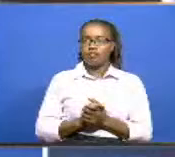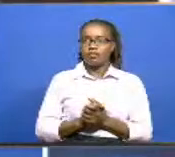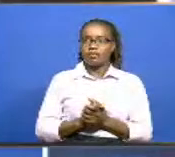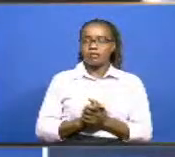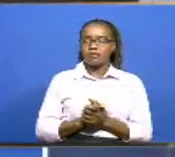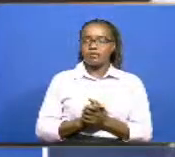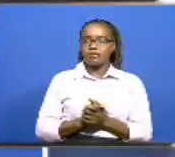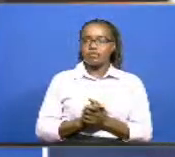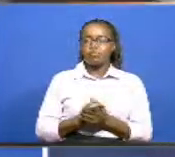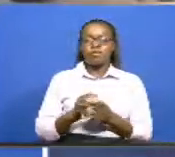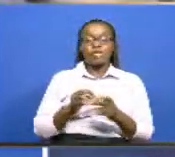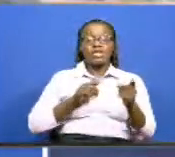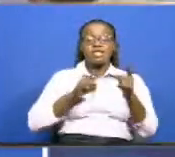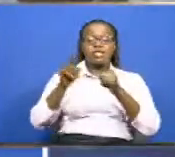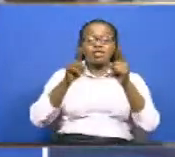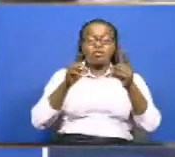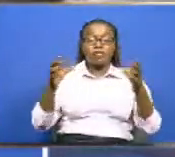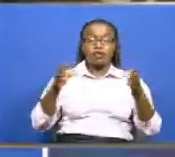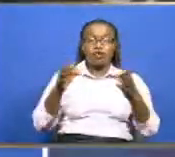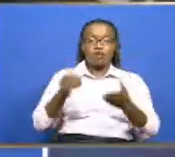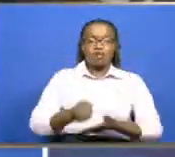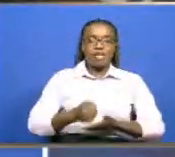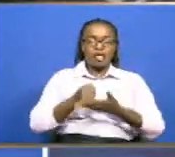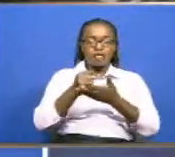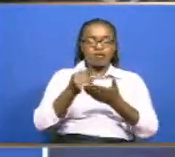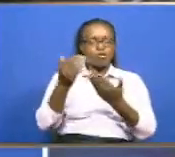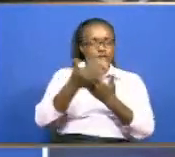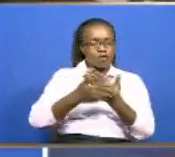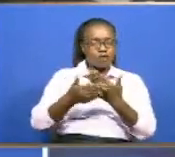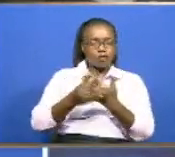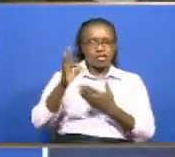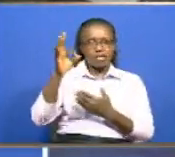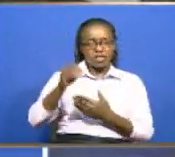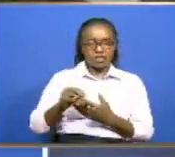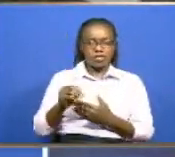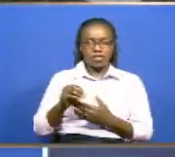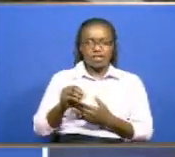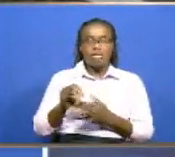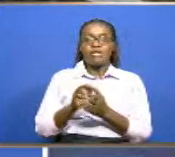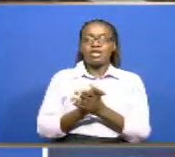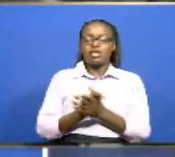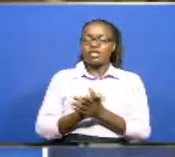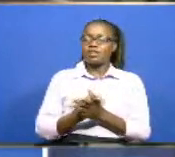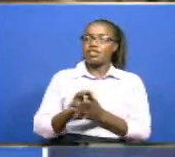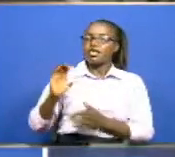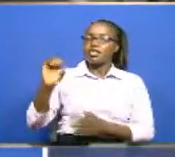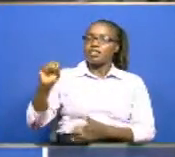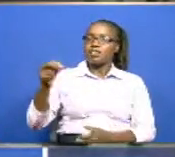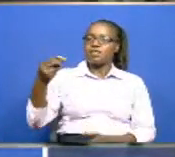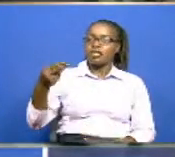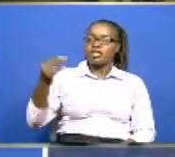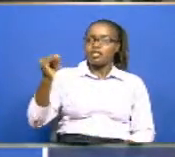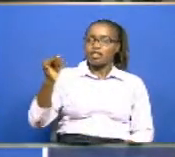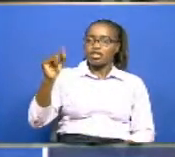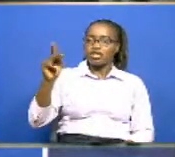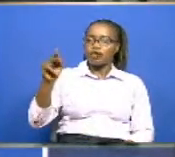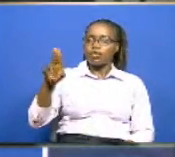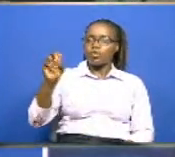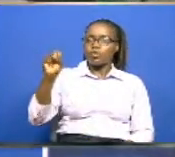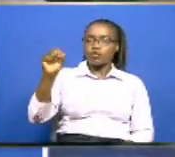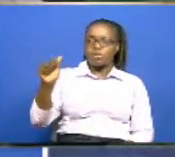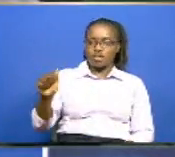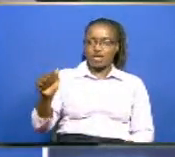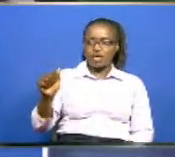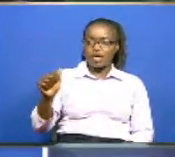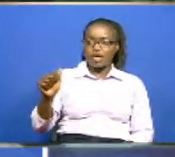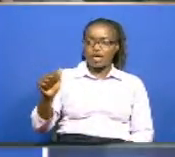Wakfu wa Safaricom umetoa msaada wa kompyuta 30 kwa taasisi ya Shikusa Bostol katika kaunti ya Kakamega ili